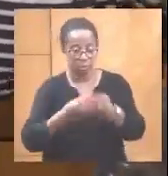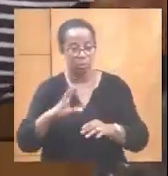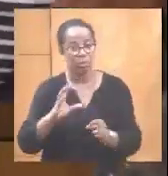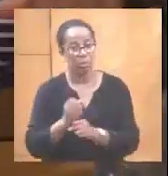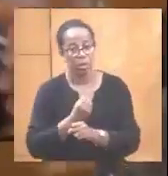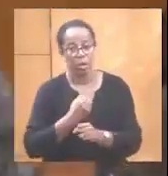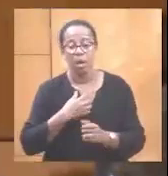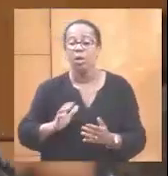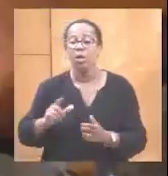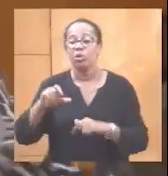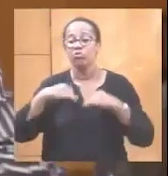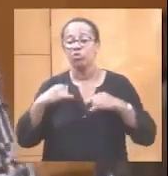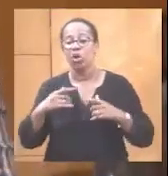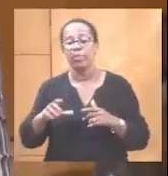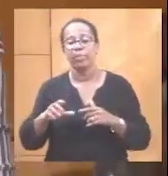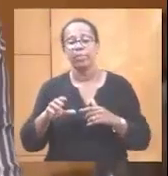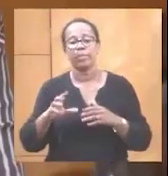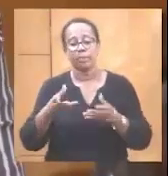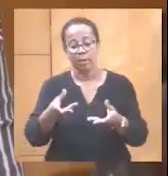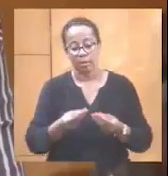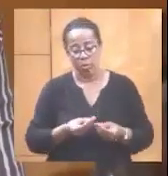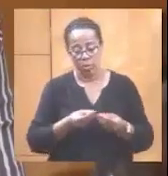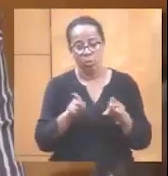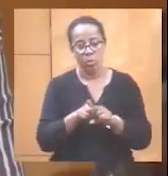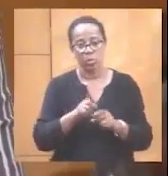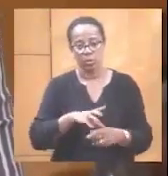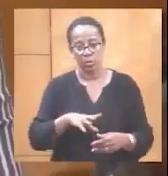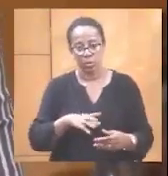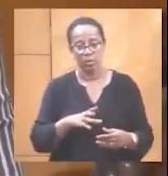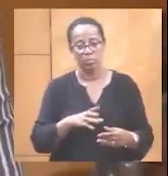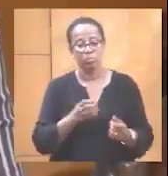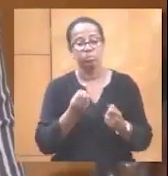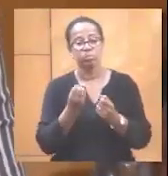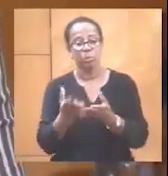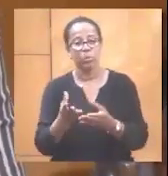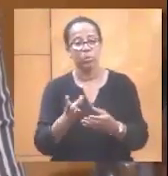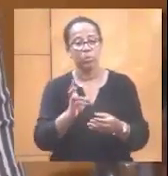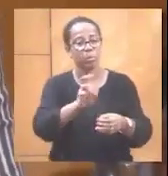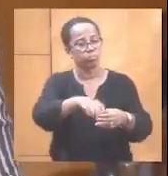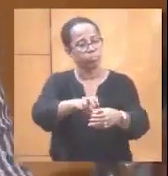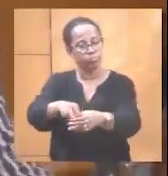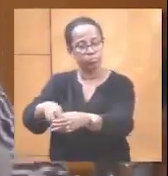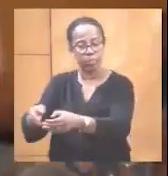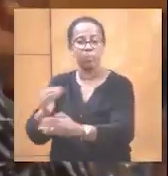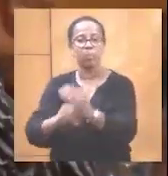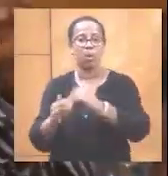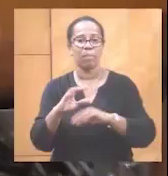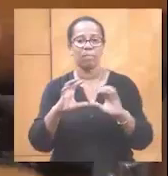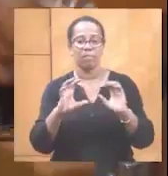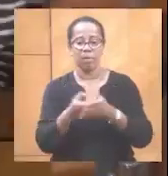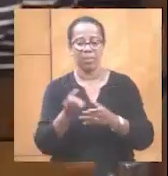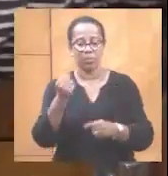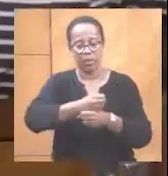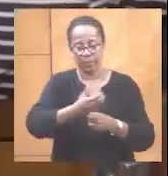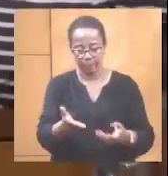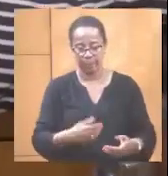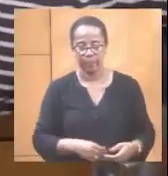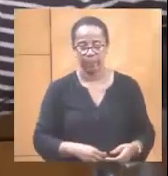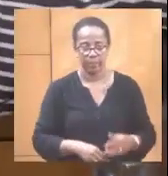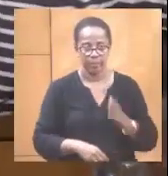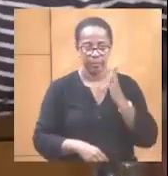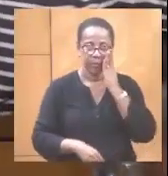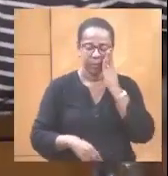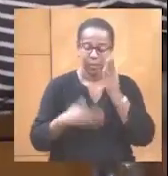récupérer les jeunes, les accueillir et les mettre dans les programmes de formation que nous mettons en place. Ça, c'est la première action pour les décrocheurs, les jeunes de